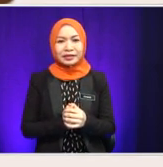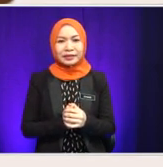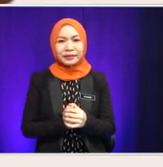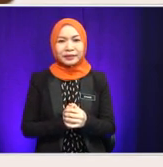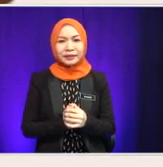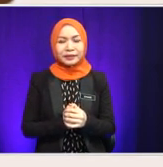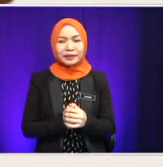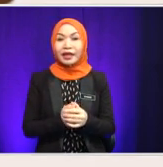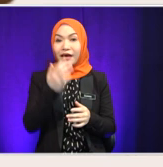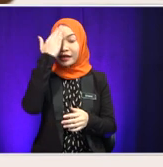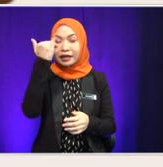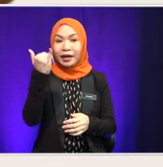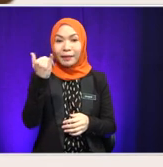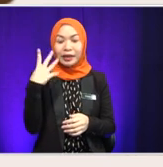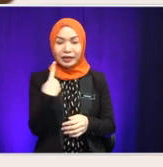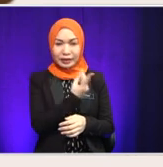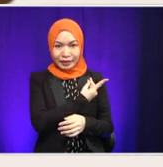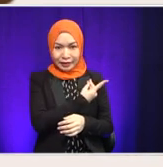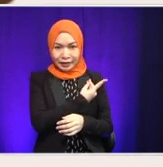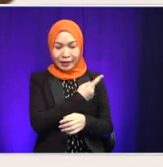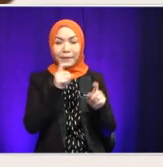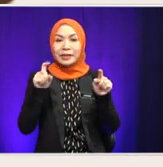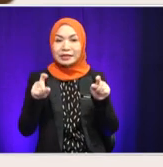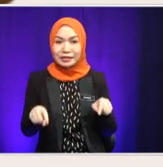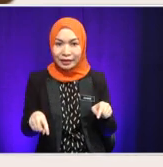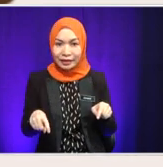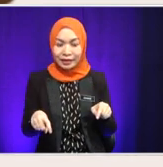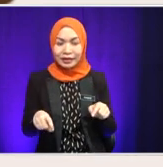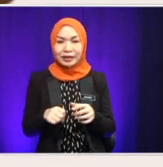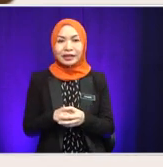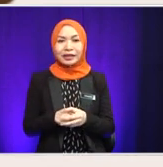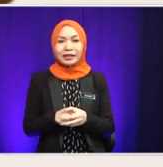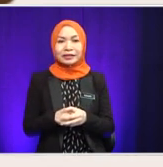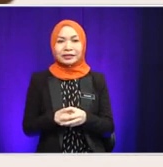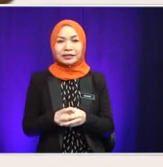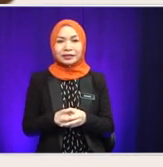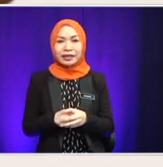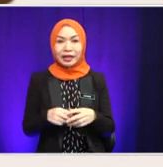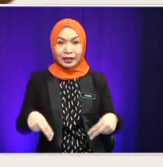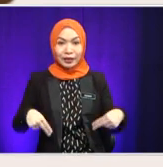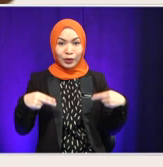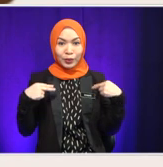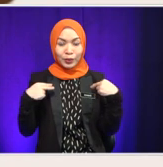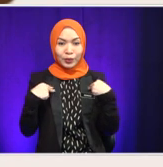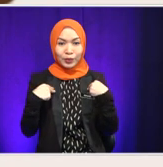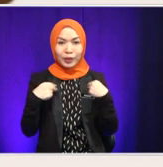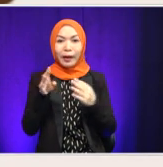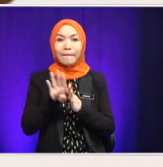Kenapa kita perlu perlu mengamalkan amalan hidup Bersatu padu ini kita dapat hidup tanpa